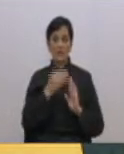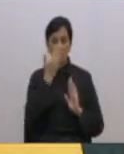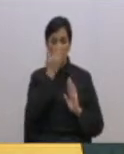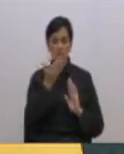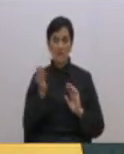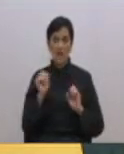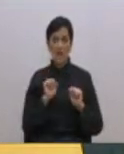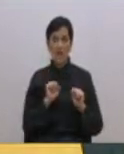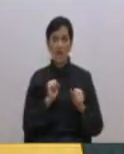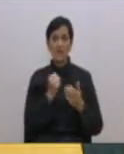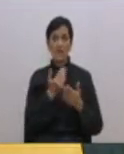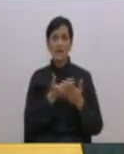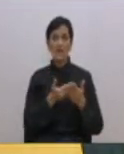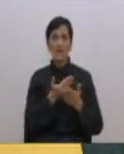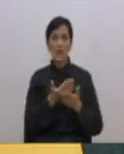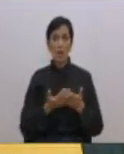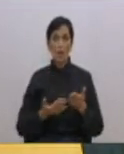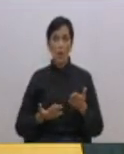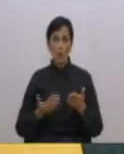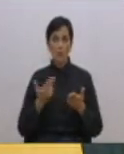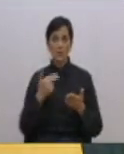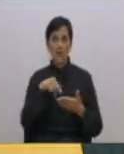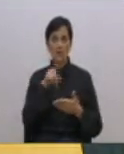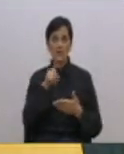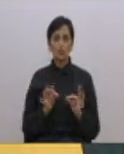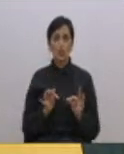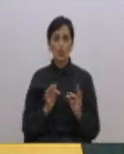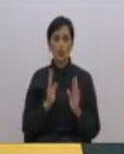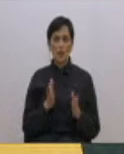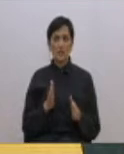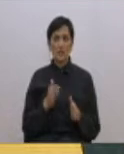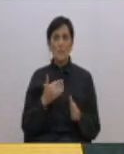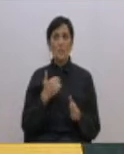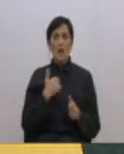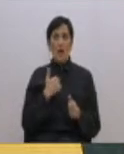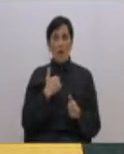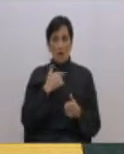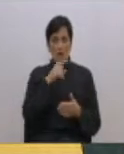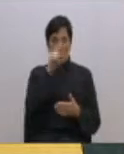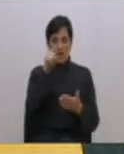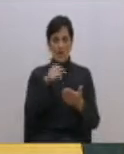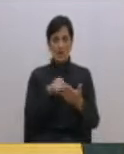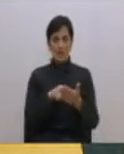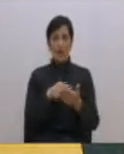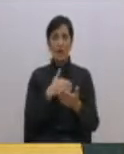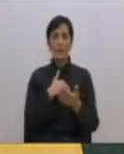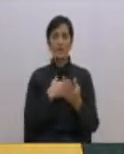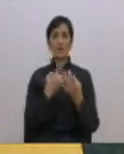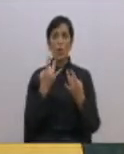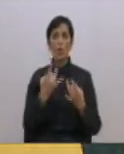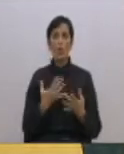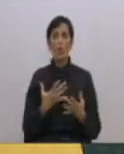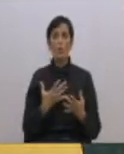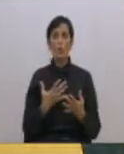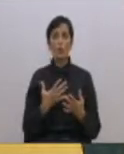დამცველის რეკომენდაციები და დარწმუნებულია, რომ ძალიან კითხვა დავსვი და უბრალოდ მინდა, რომ ეს